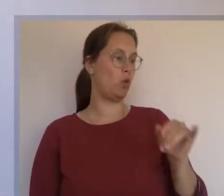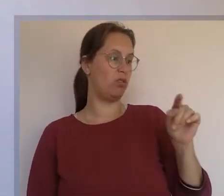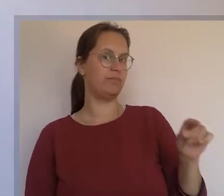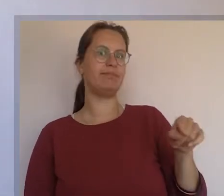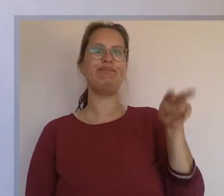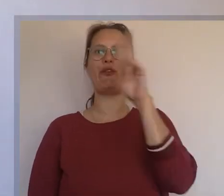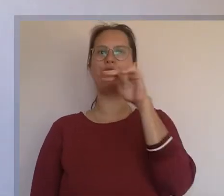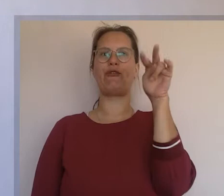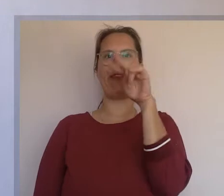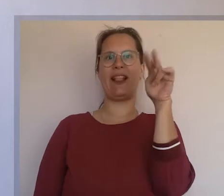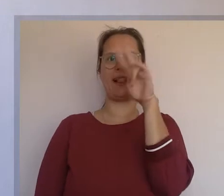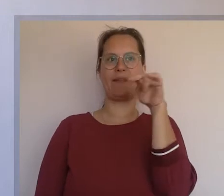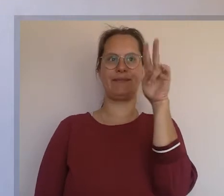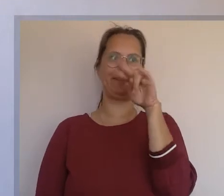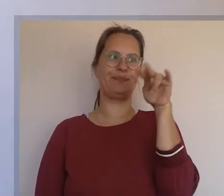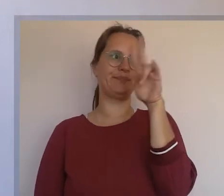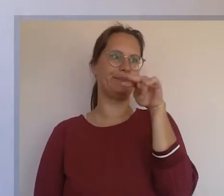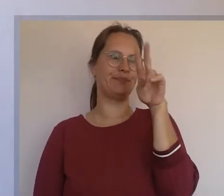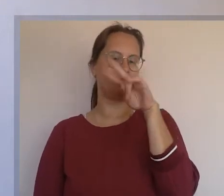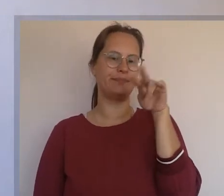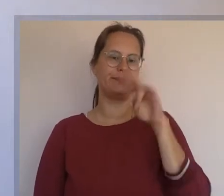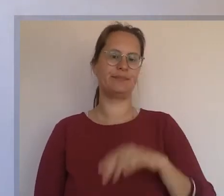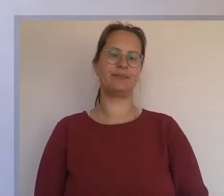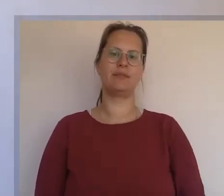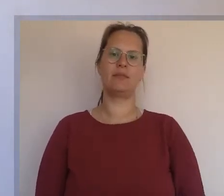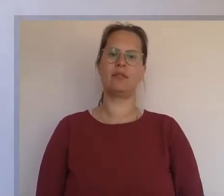Jonne verveelt zich.